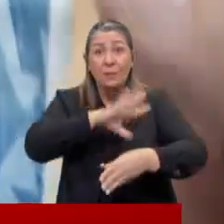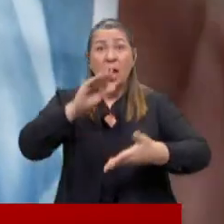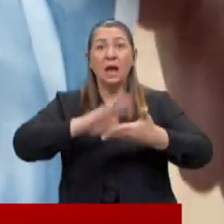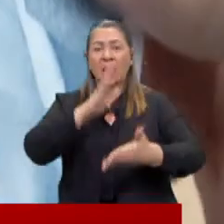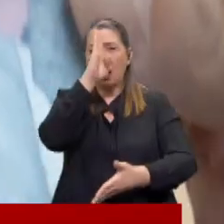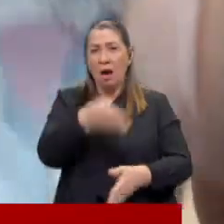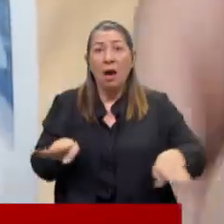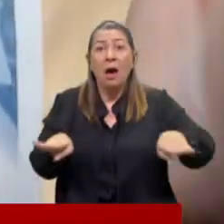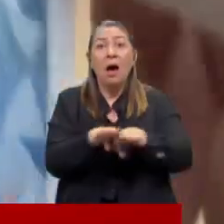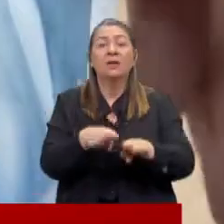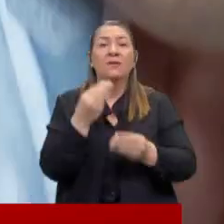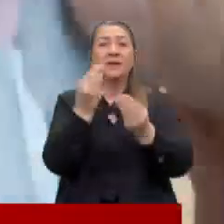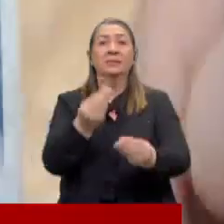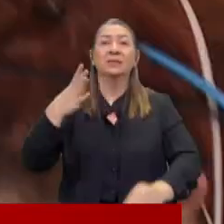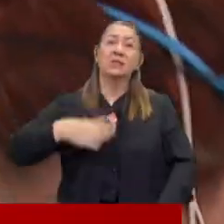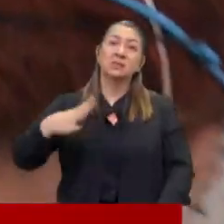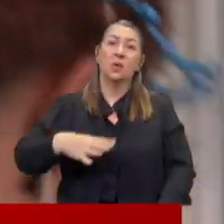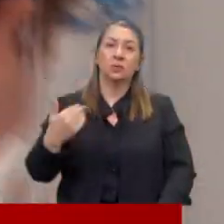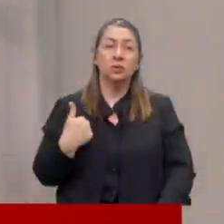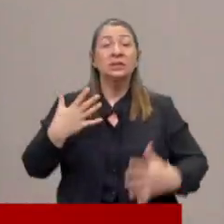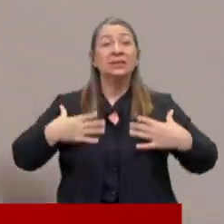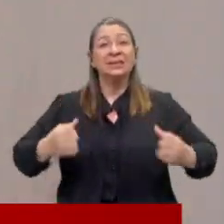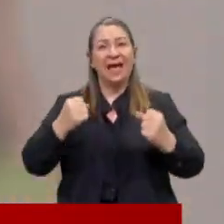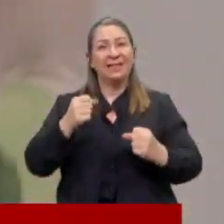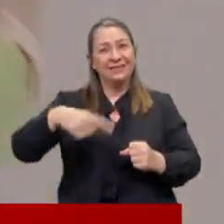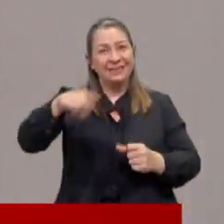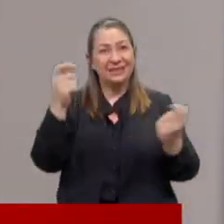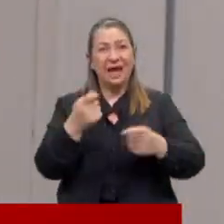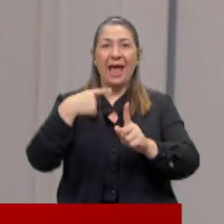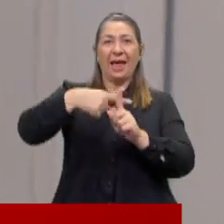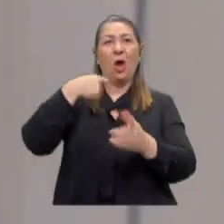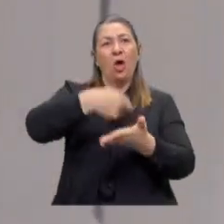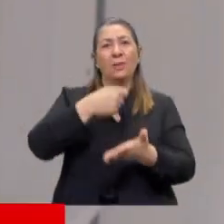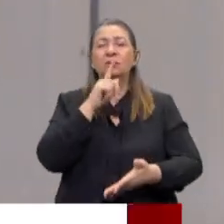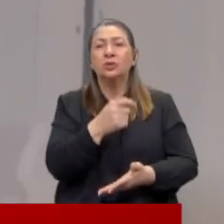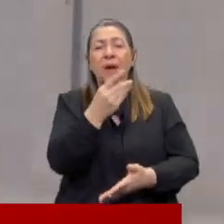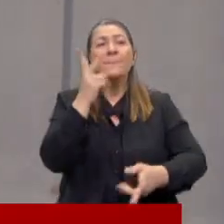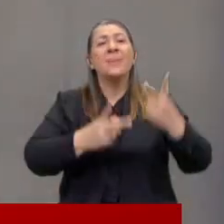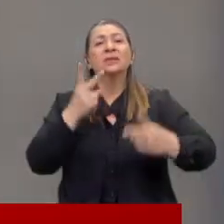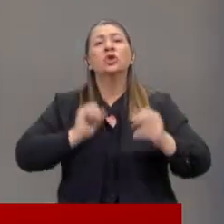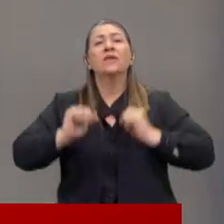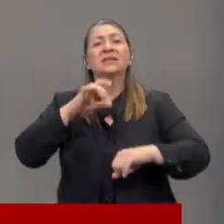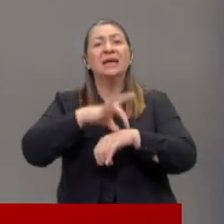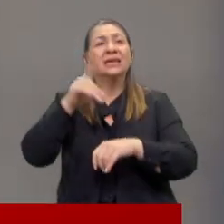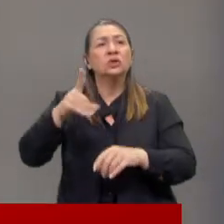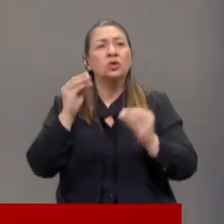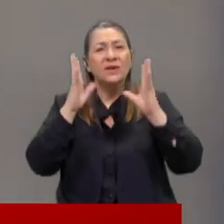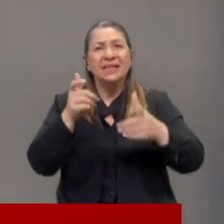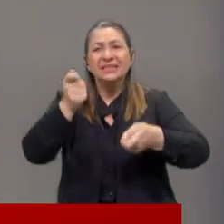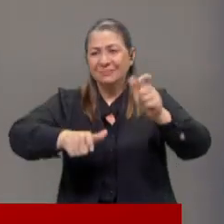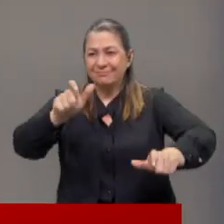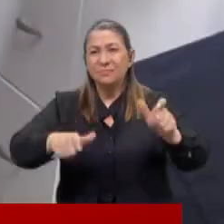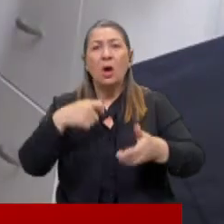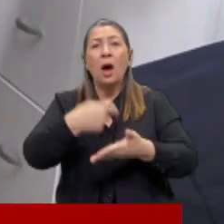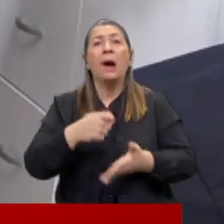adil bir şekilde verilmesini istiyoruz. Sağlıkçılara ek ödeme sözü verilmişti ama bazı üniversite hastanelerinde çoğu çalışana